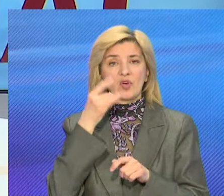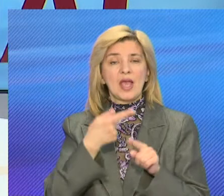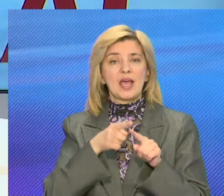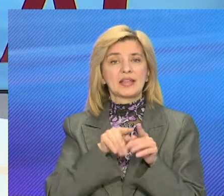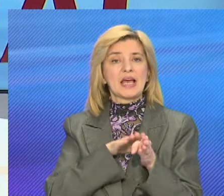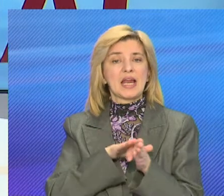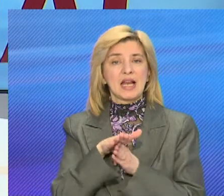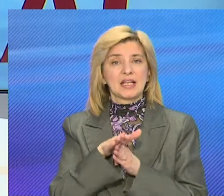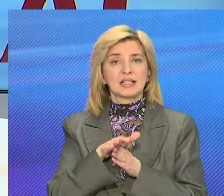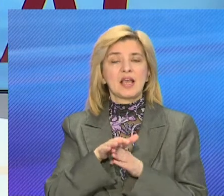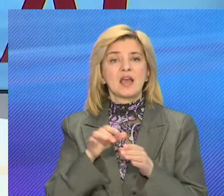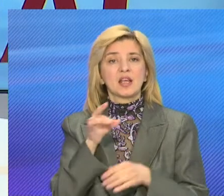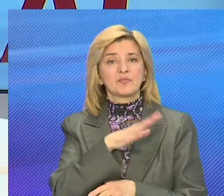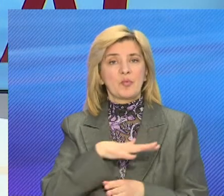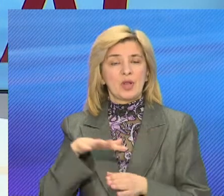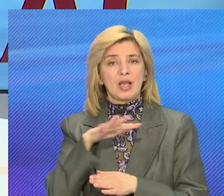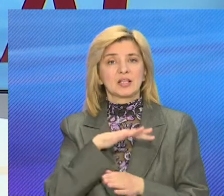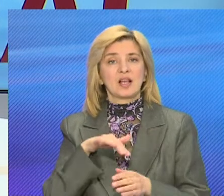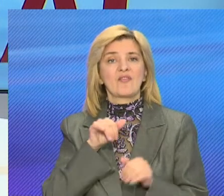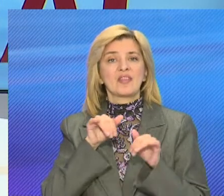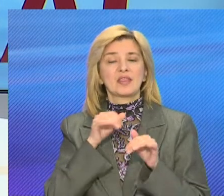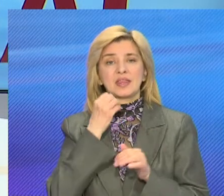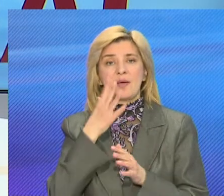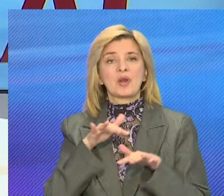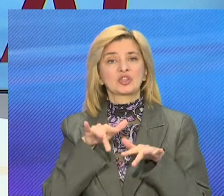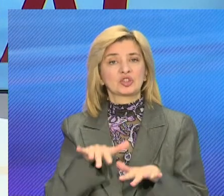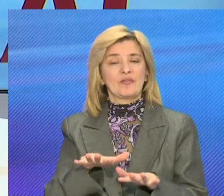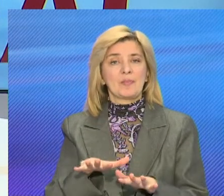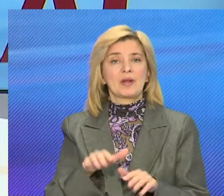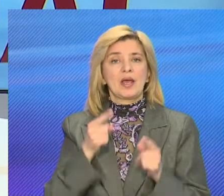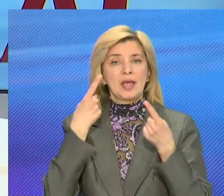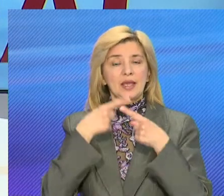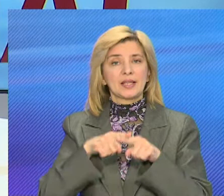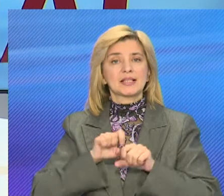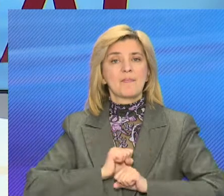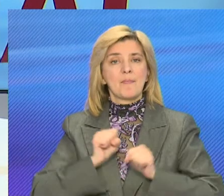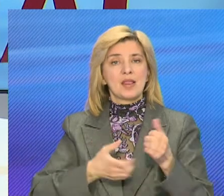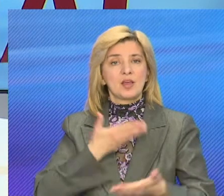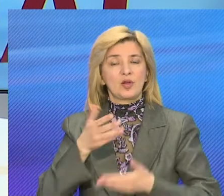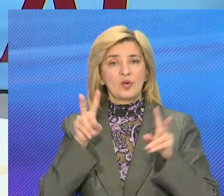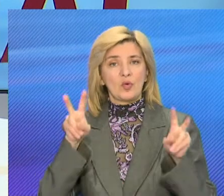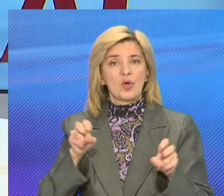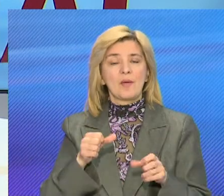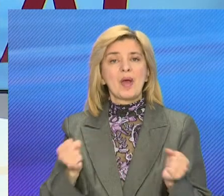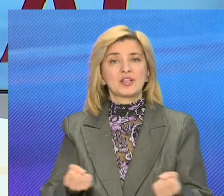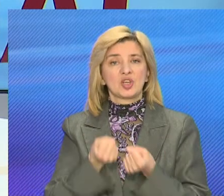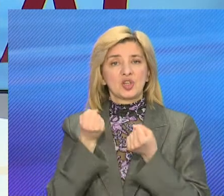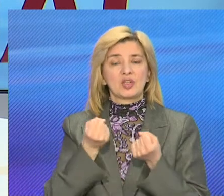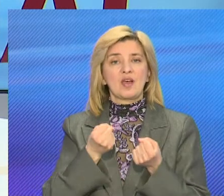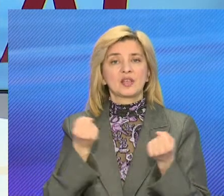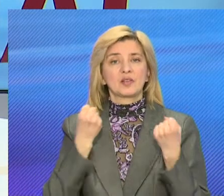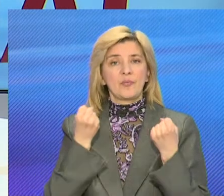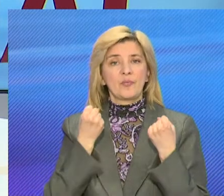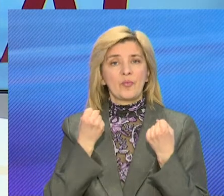спортивного доброчинного проекта «Смелый крок». Инициатива была подтримана президентским спортклубом, Министерством внутренних справ и Белорусской